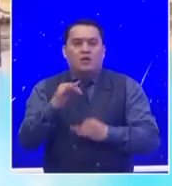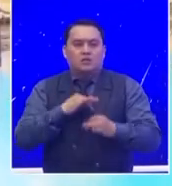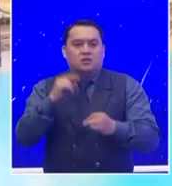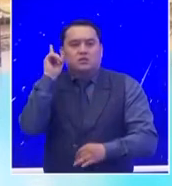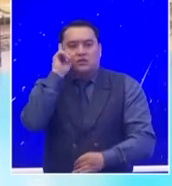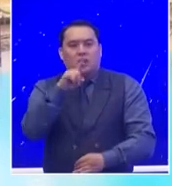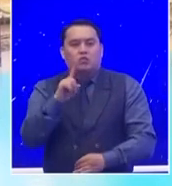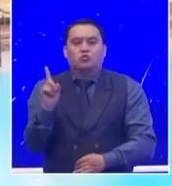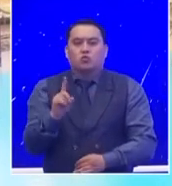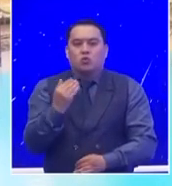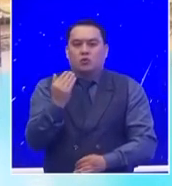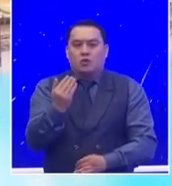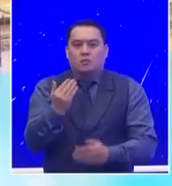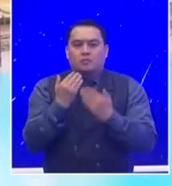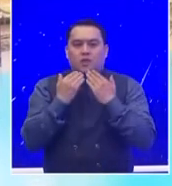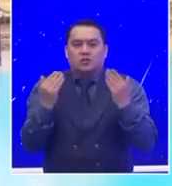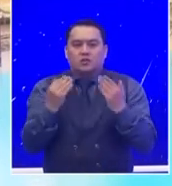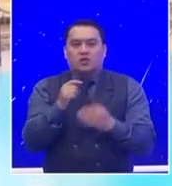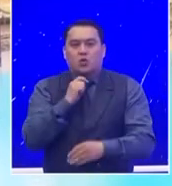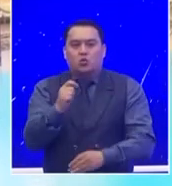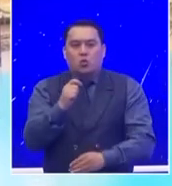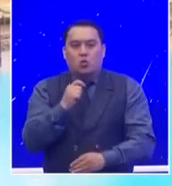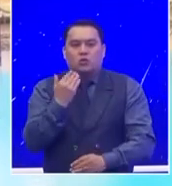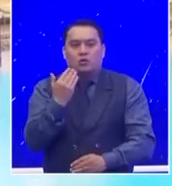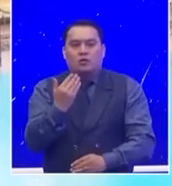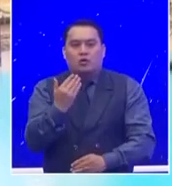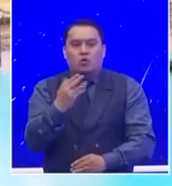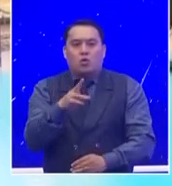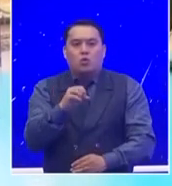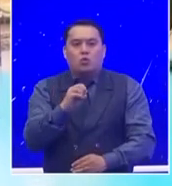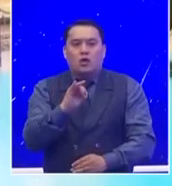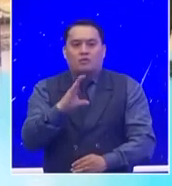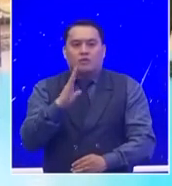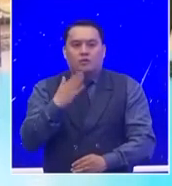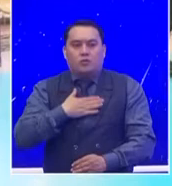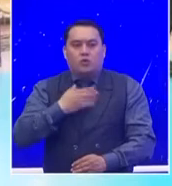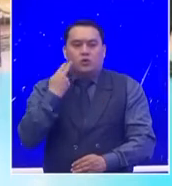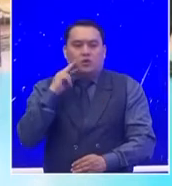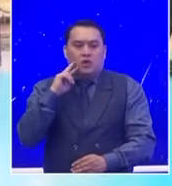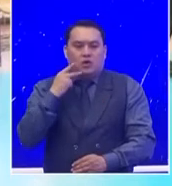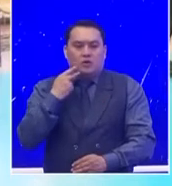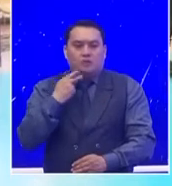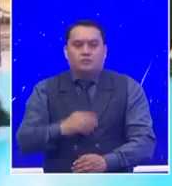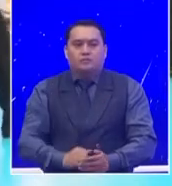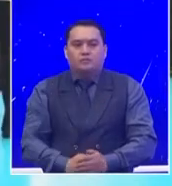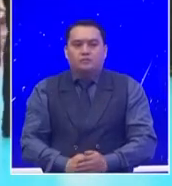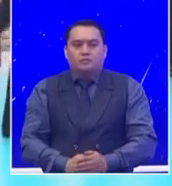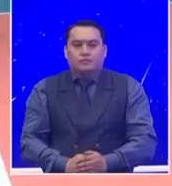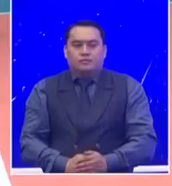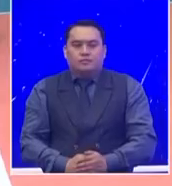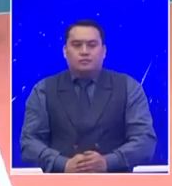что последнее интервью у Димаша Ахмедовича Кунаева брал мой дядя Турсунбек